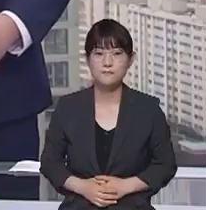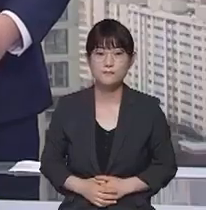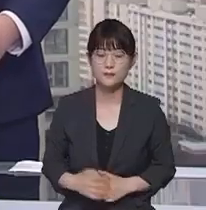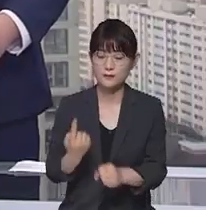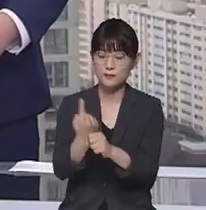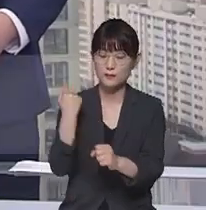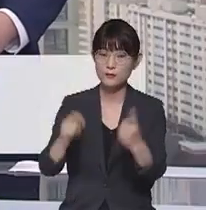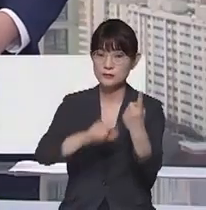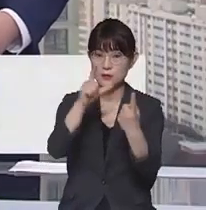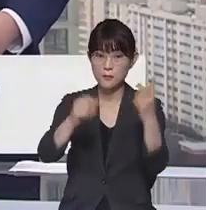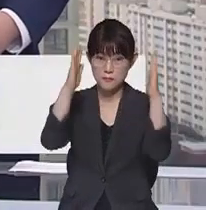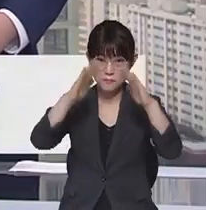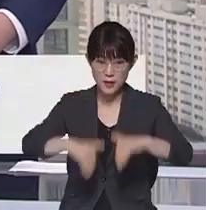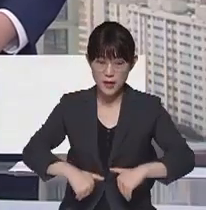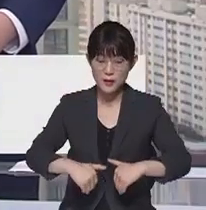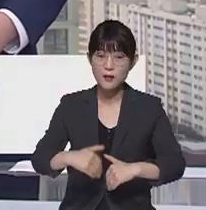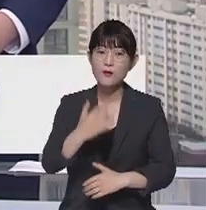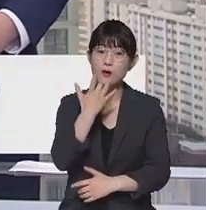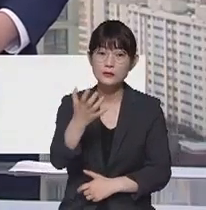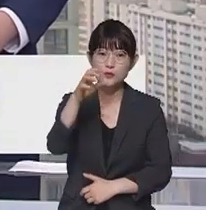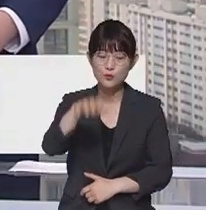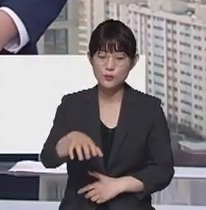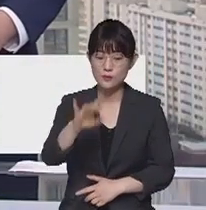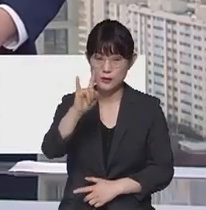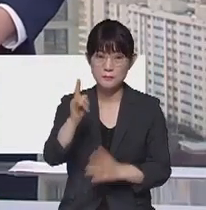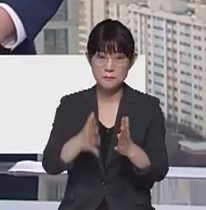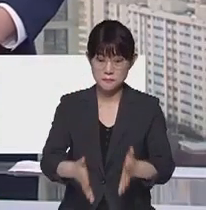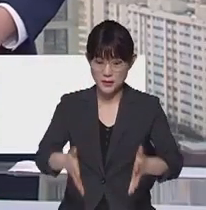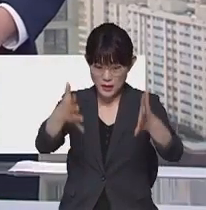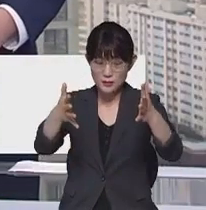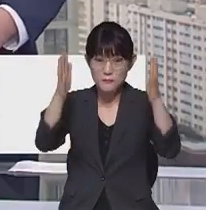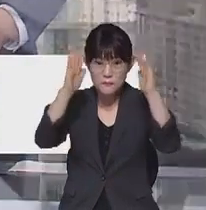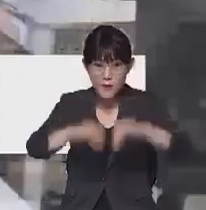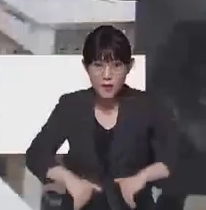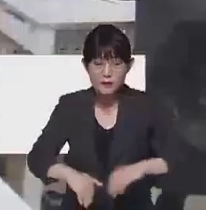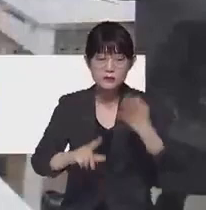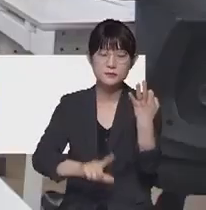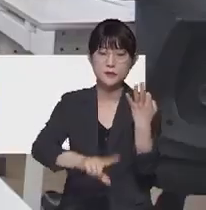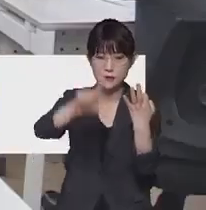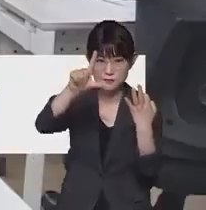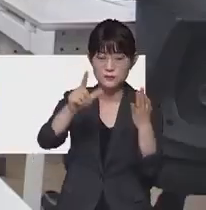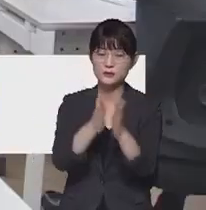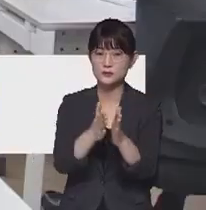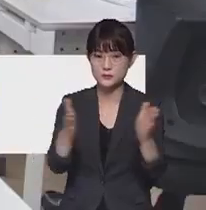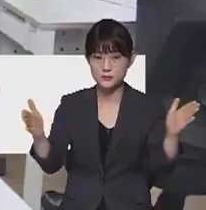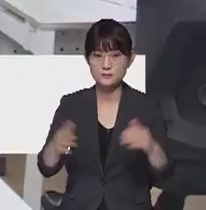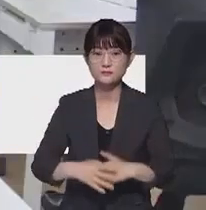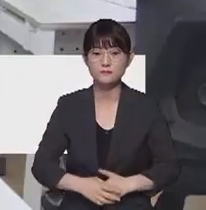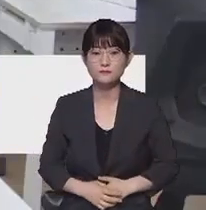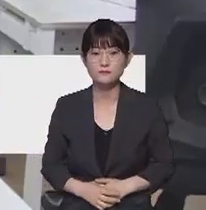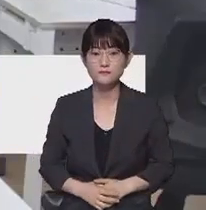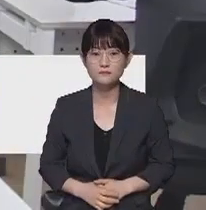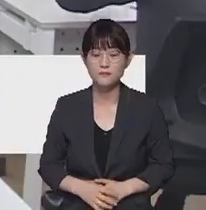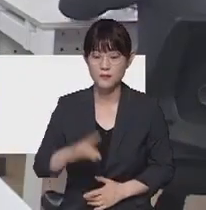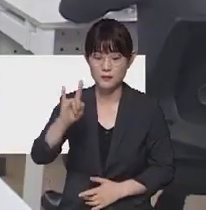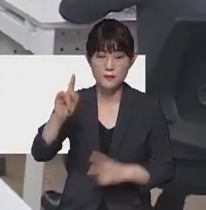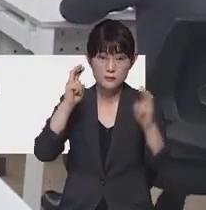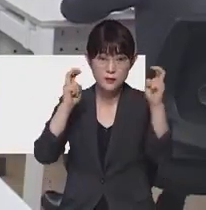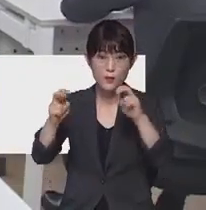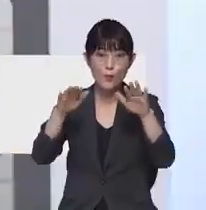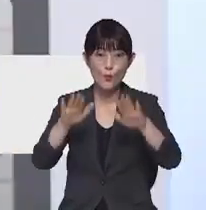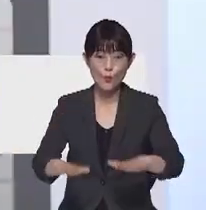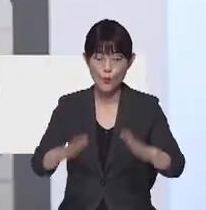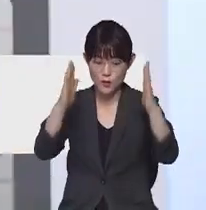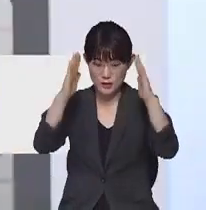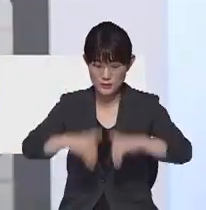지난해 1월 붕괴 사고가 났던 광주 화정아이파크 철거 작업이 오는 14일부터 본격 시작됩니다. 현대산업개발은 오늘